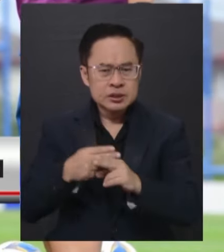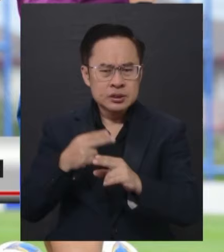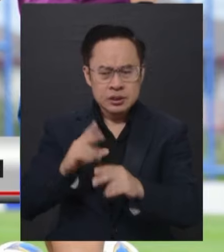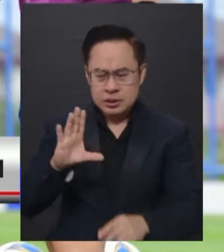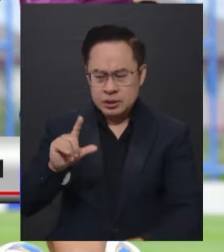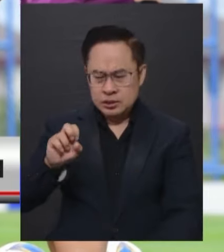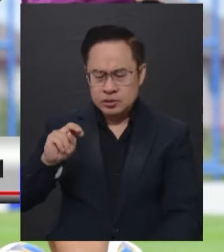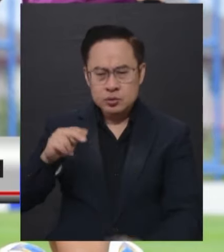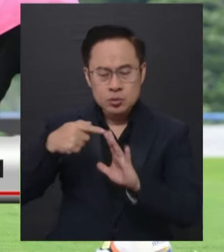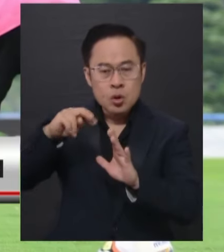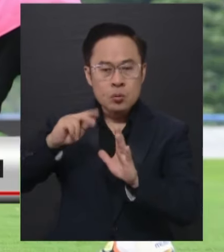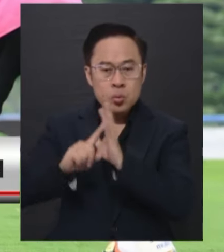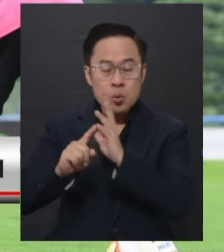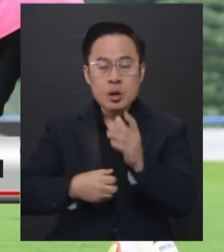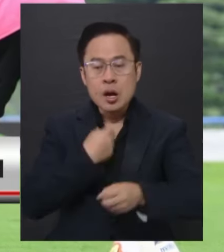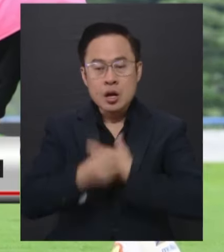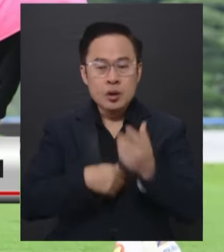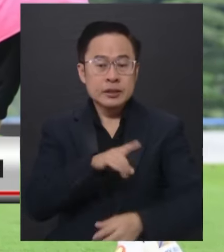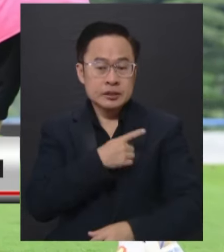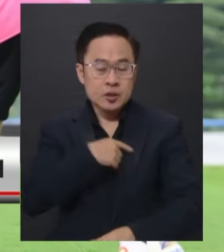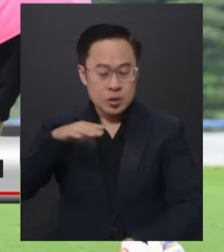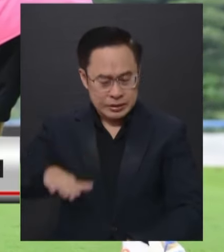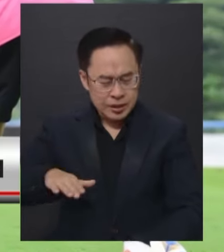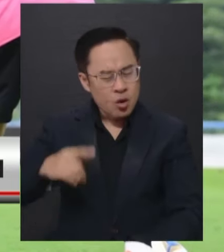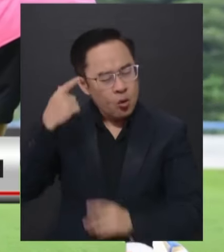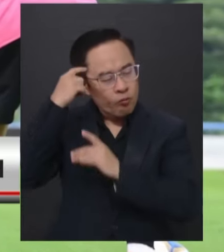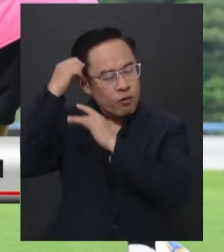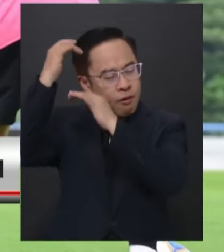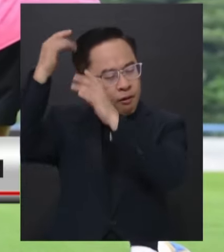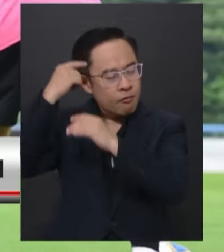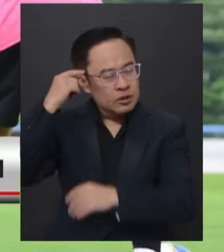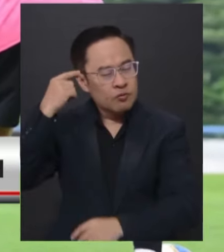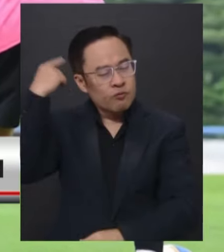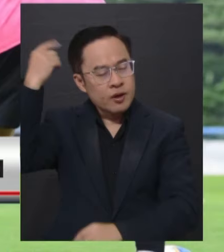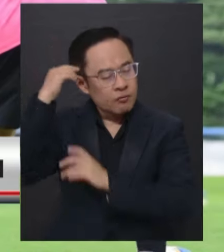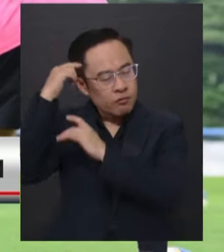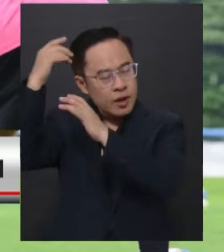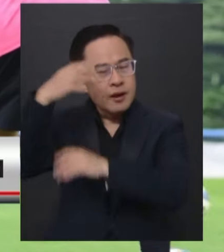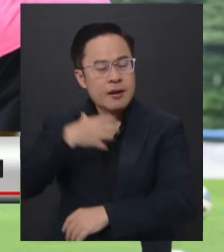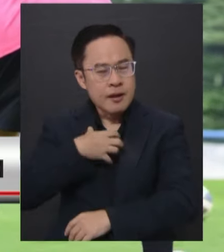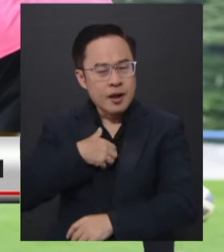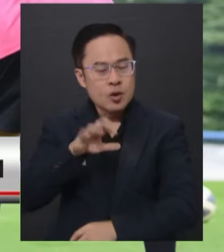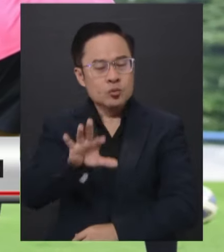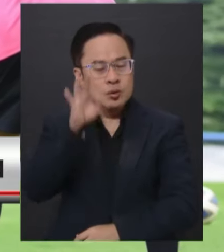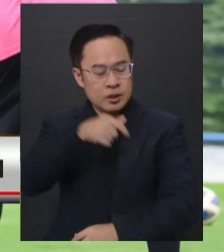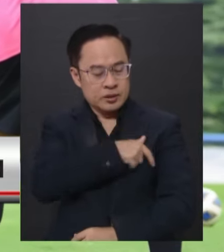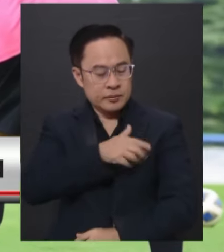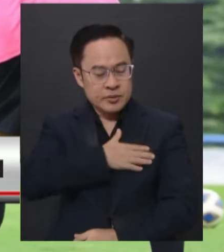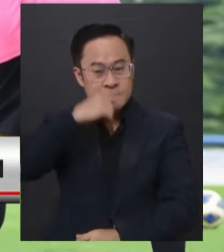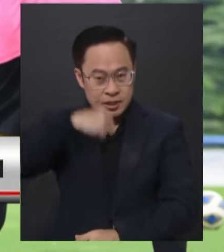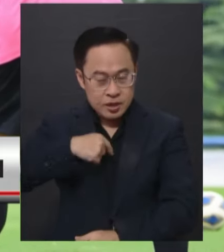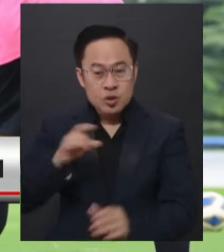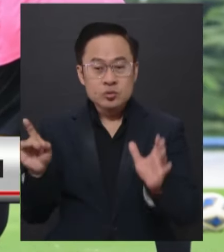ที่ได้ติดทีมชาติไทยเพราะว่าตัวเองมีความฝันตั้งแต่เด็กแล้วที่อยากจะติดทีมชาติไทยสักครั้งนะครับซึ่งเจ้าตัวบอกว่าจุดแข็งของผมเนี่ยคือ